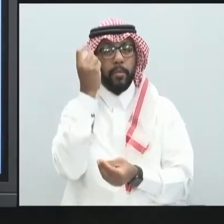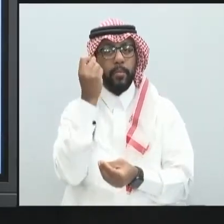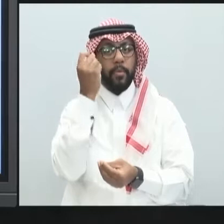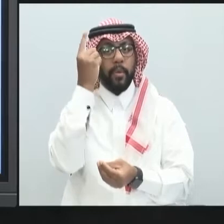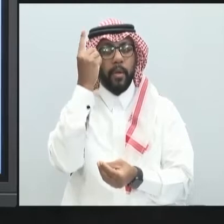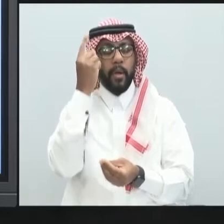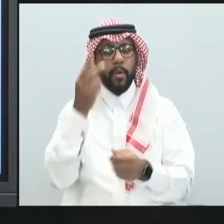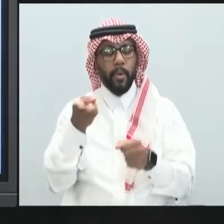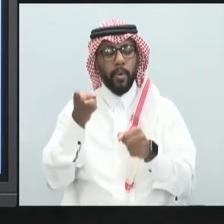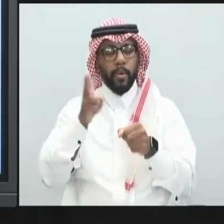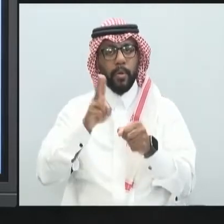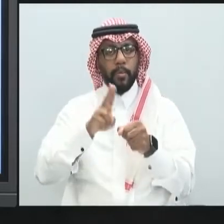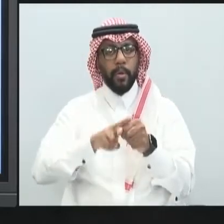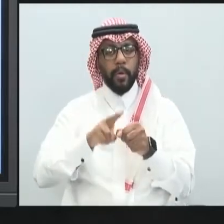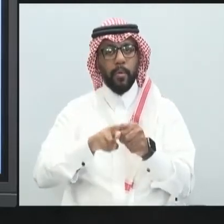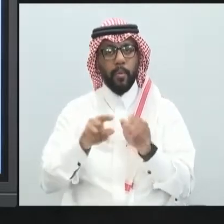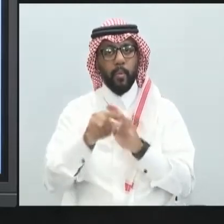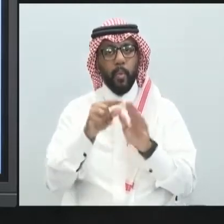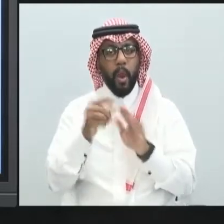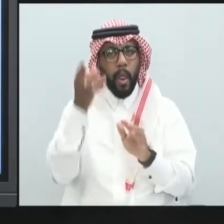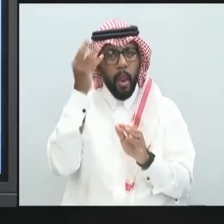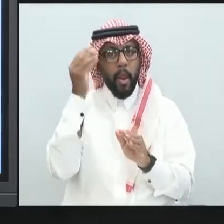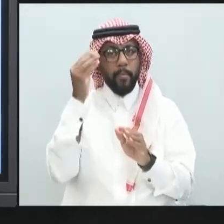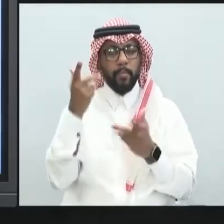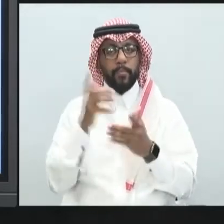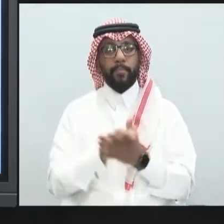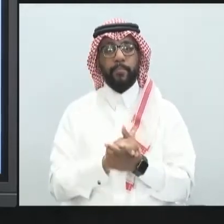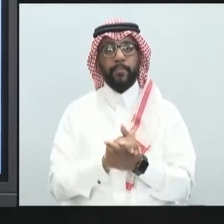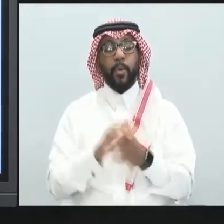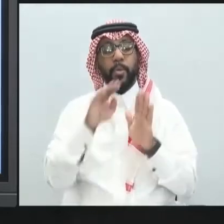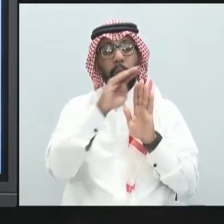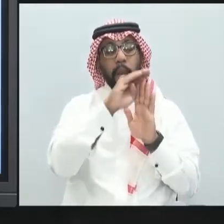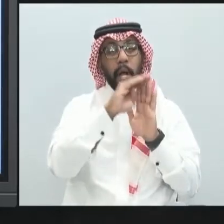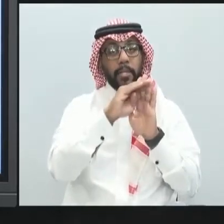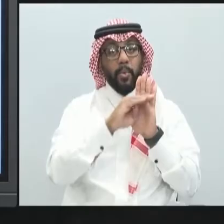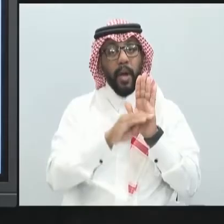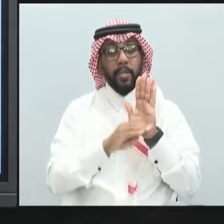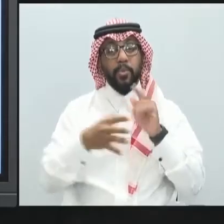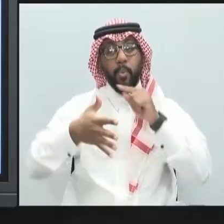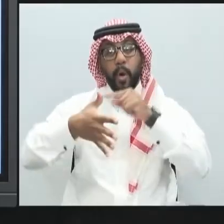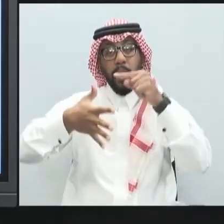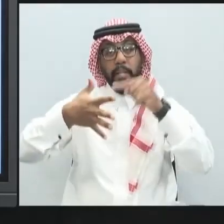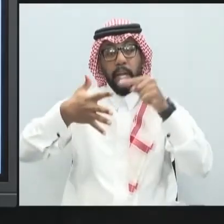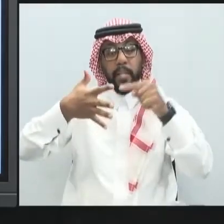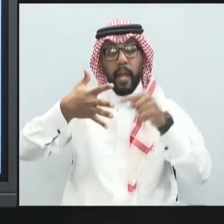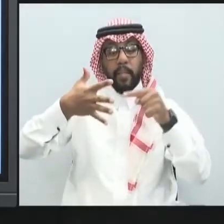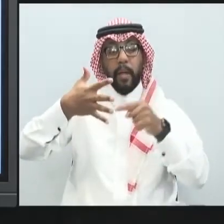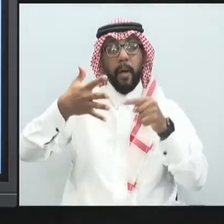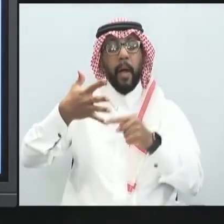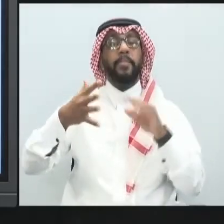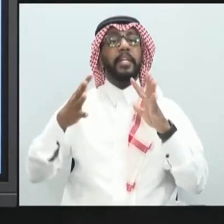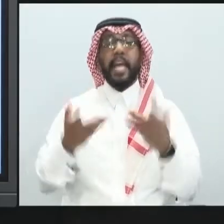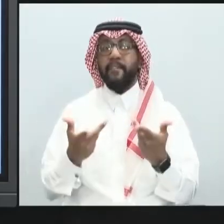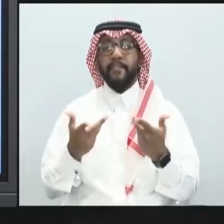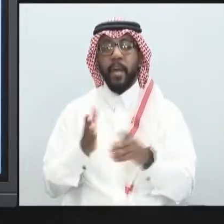في درسنا السابق الخطوات الخمس الاستراتيجيه القرائيه